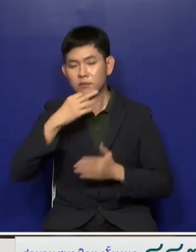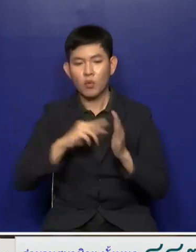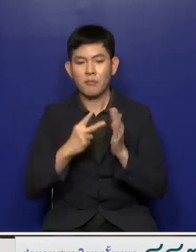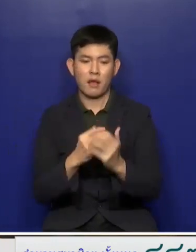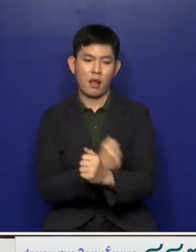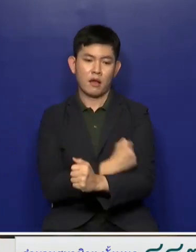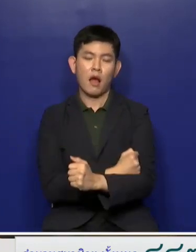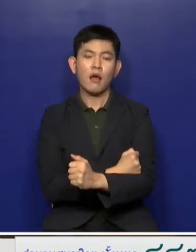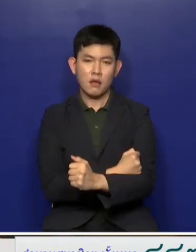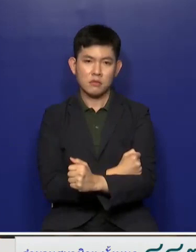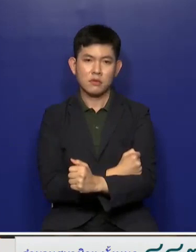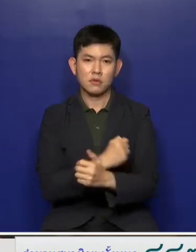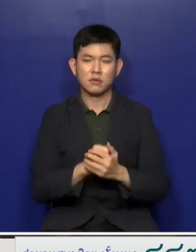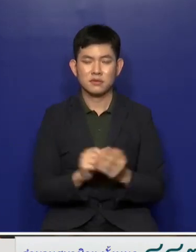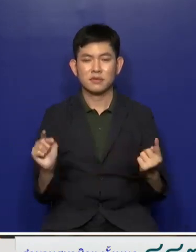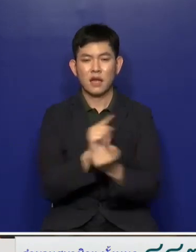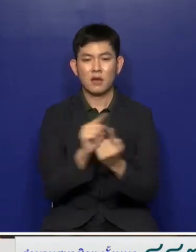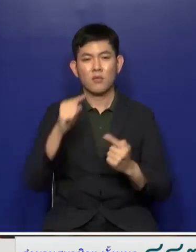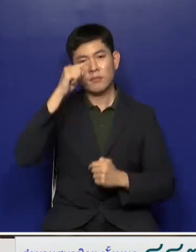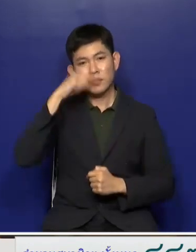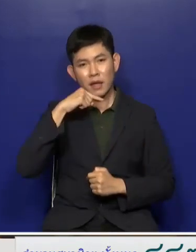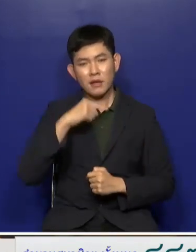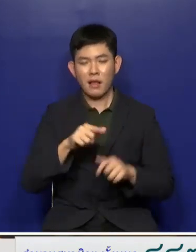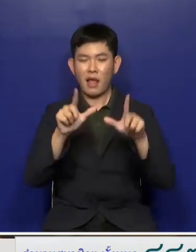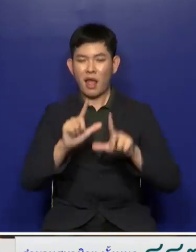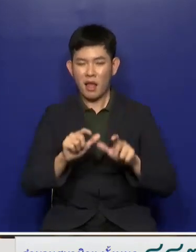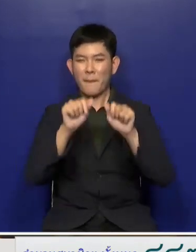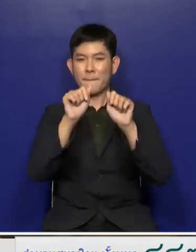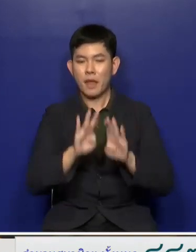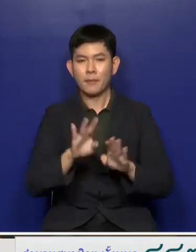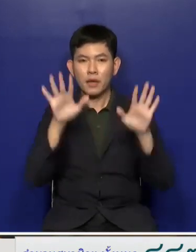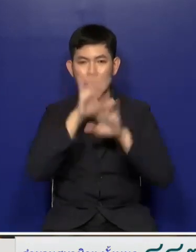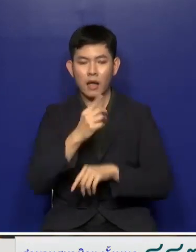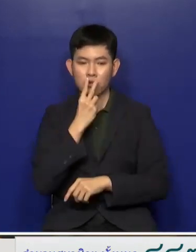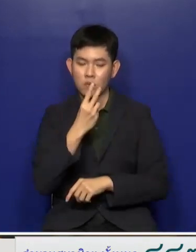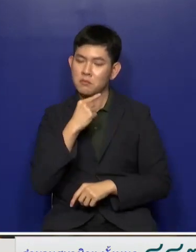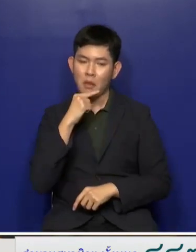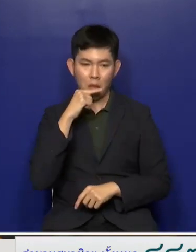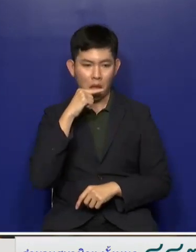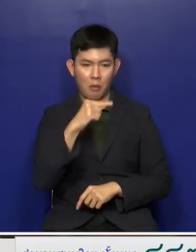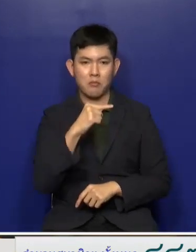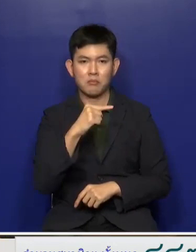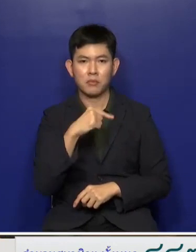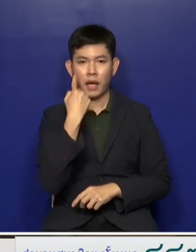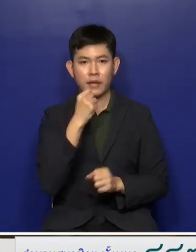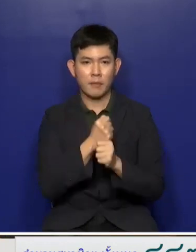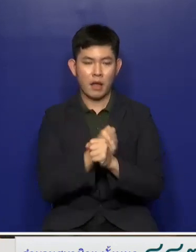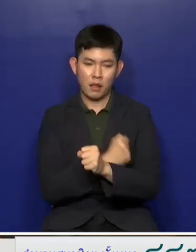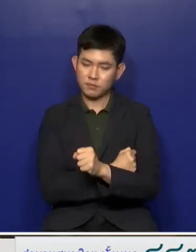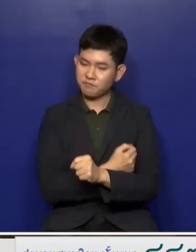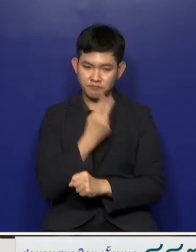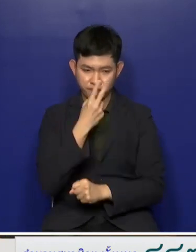นี่สังคมไทยมีลักษณะของการดูถูกคนที่ทำงานด้านแรงงานมาตลอ